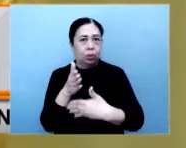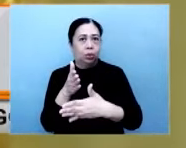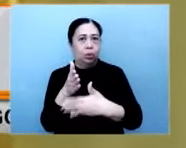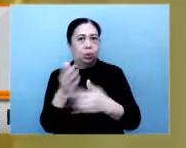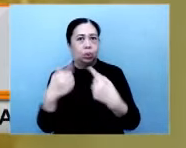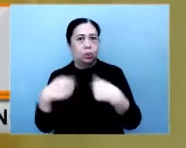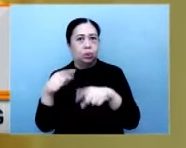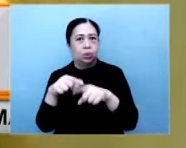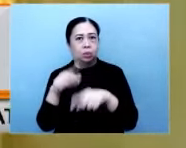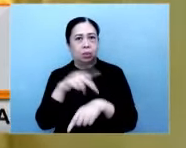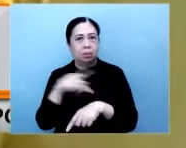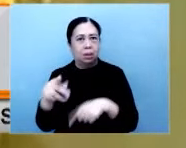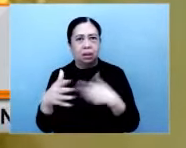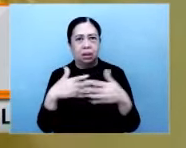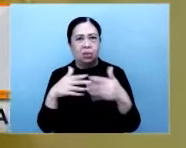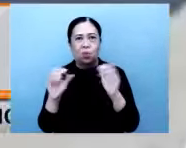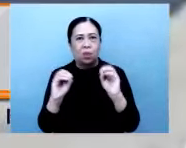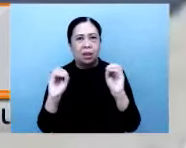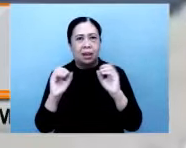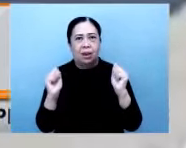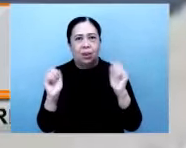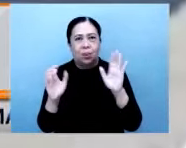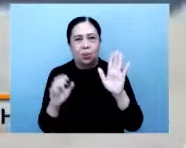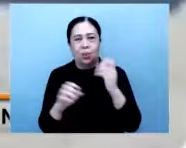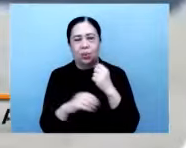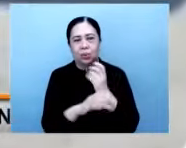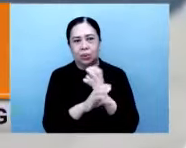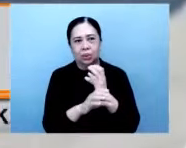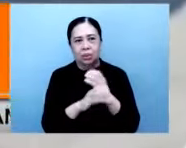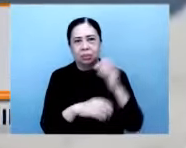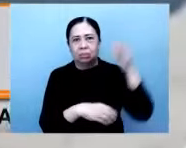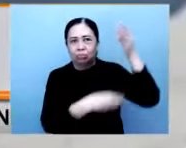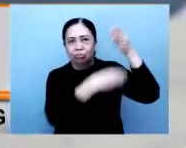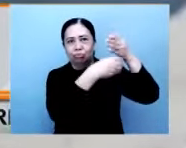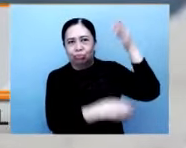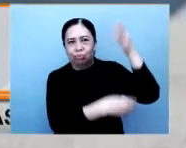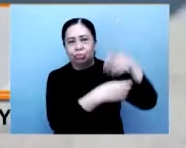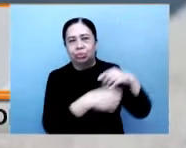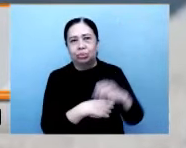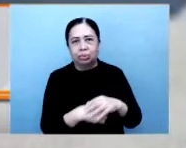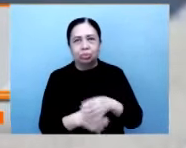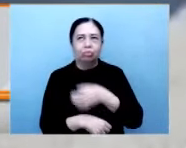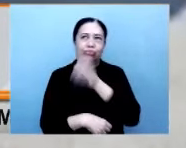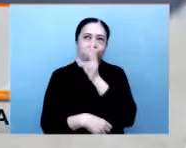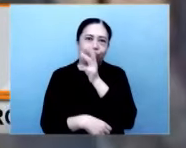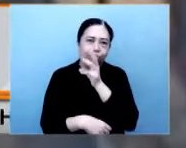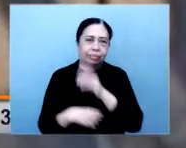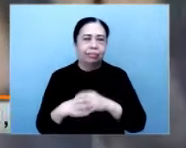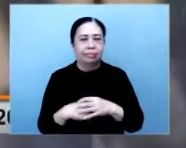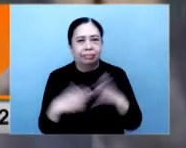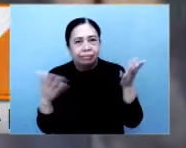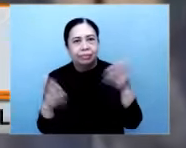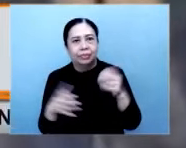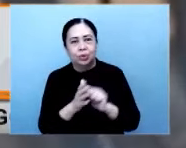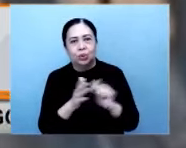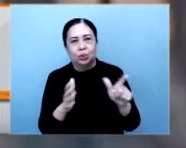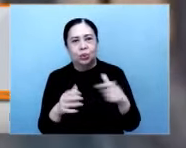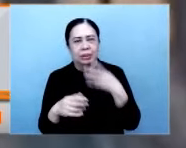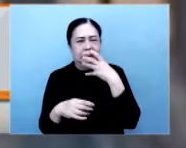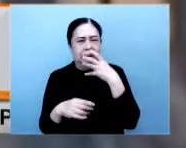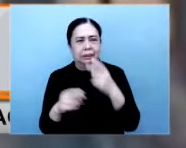kahit walang aircon ang kanyang sasakyan. Bukas lang yung bintana, tapos inom lang tubig, yun lang. Sobrang init eh,